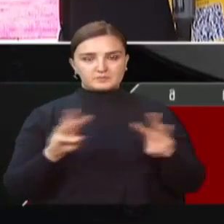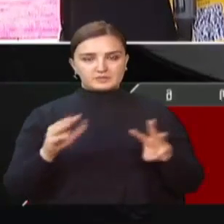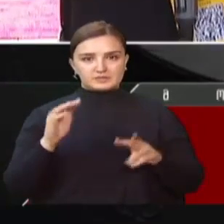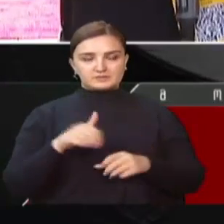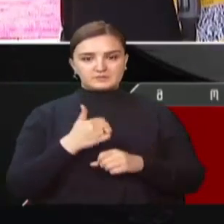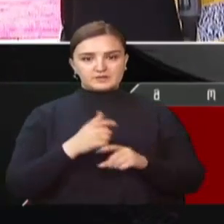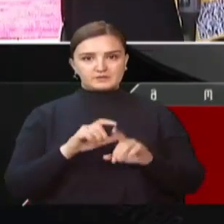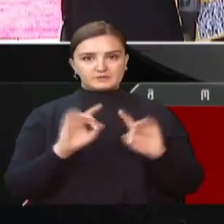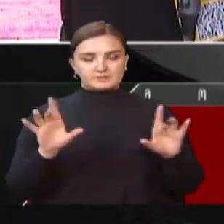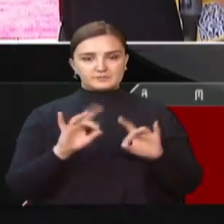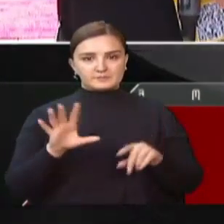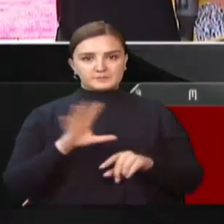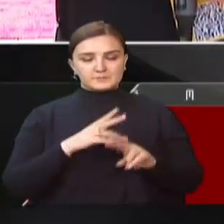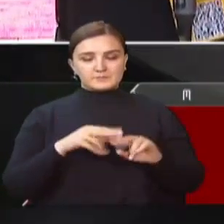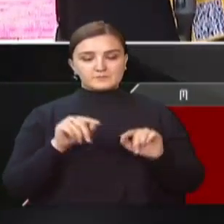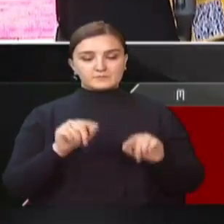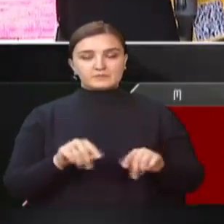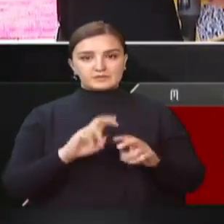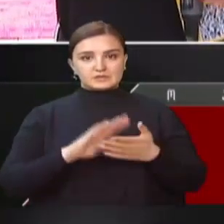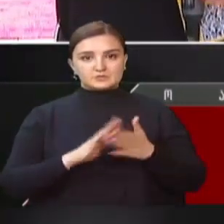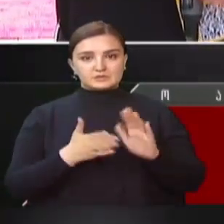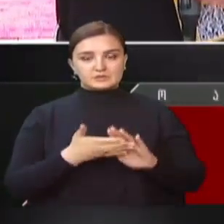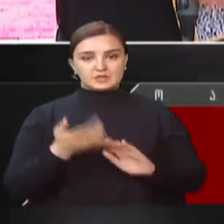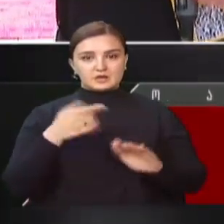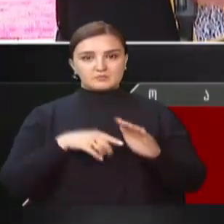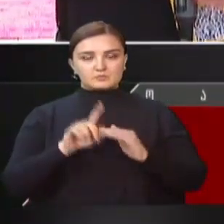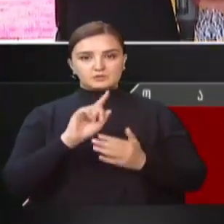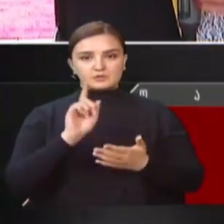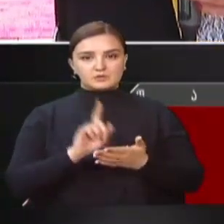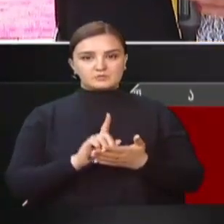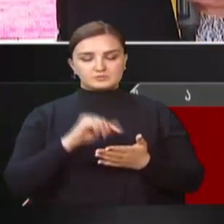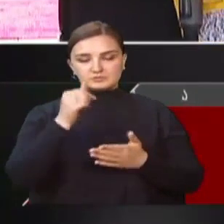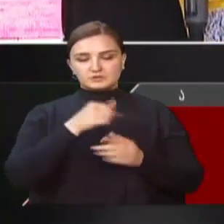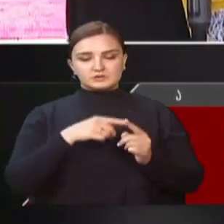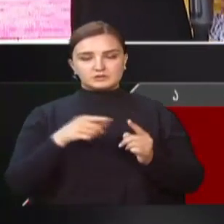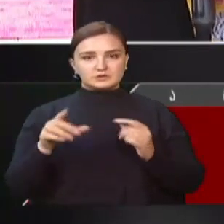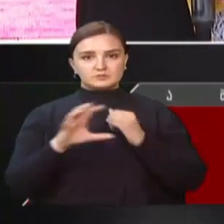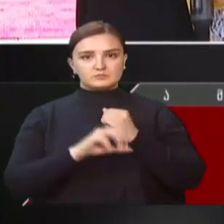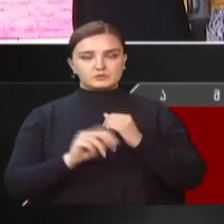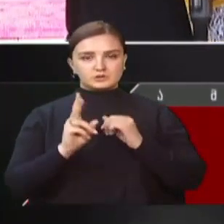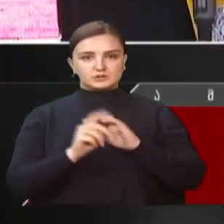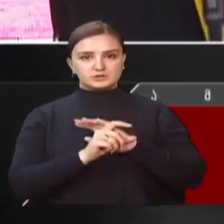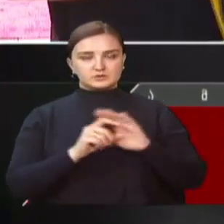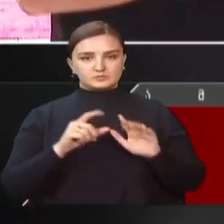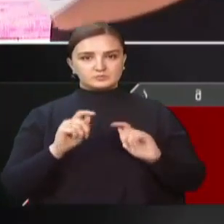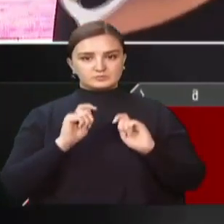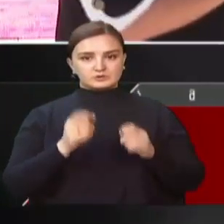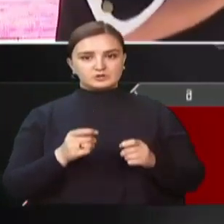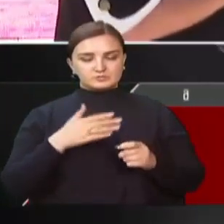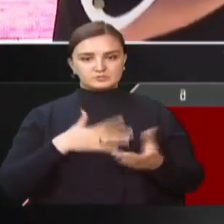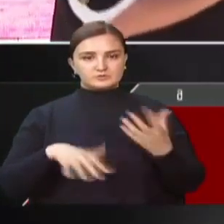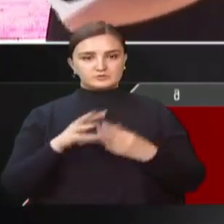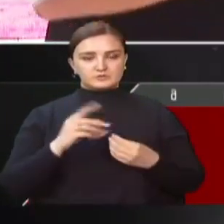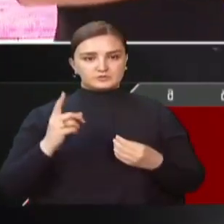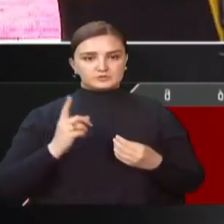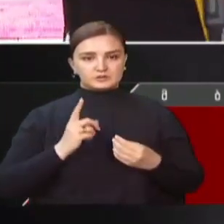tavari gzavnili iqo rom Am șeknili situație din gaum din area uțile beliat, deci bolos cu etnosuis candidat este atos este miniceba. Ce mai vreau